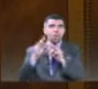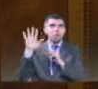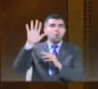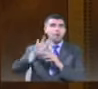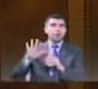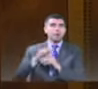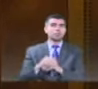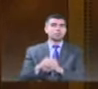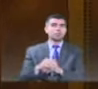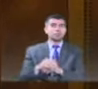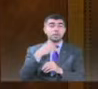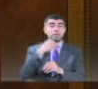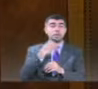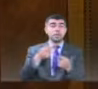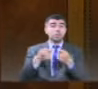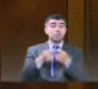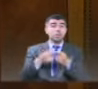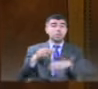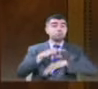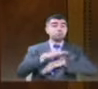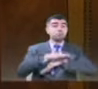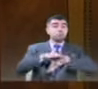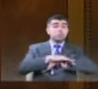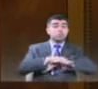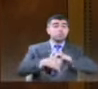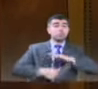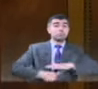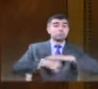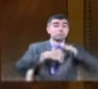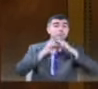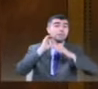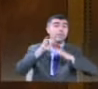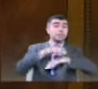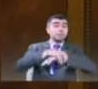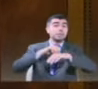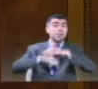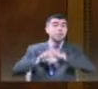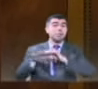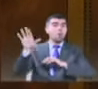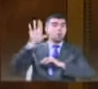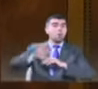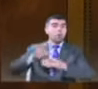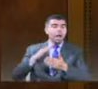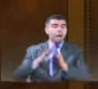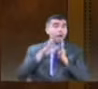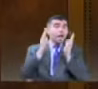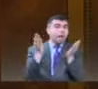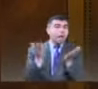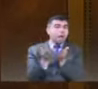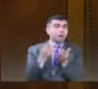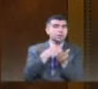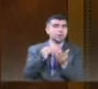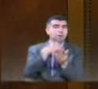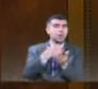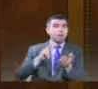كما أن مجلس الاتحاد الأوروبي الذي يمثل الدول الأعضاء أشاد مؤخرا بالدينامية